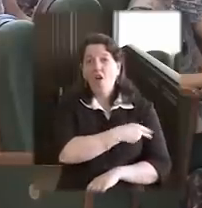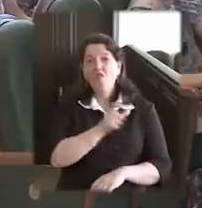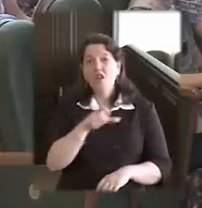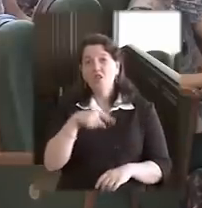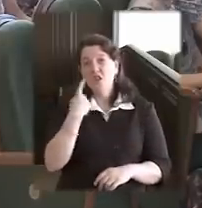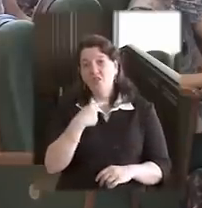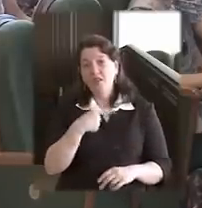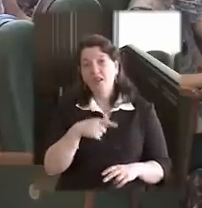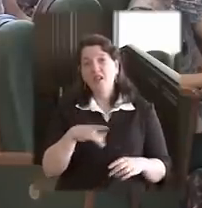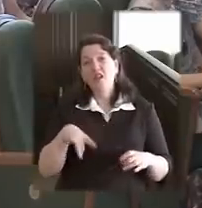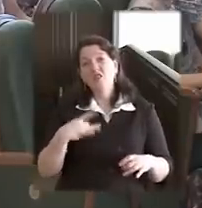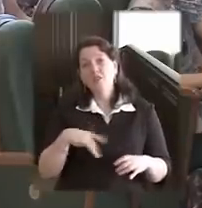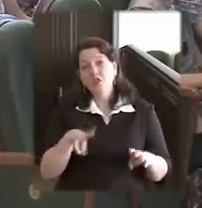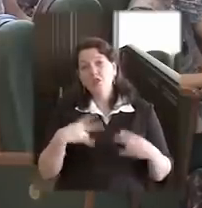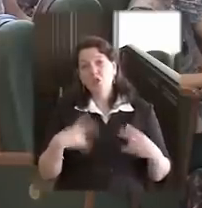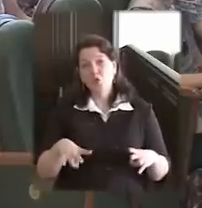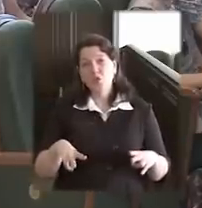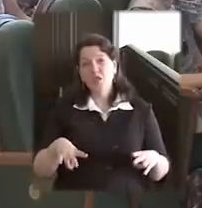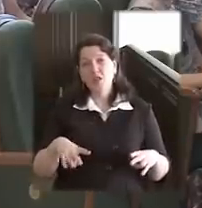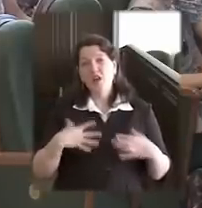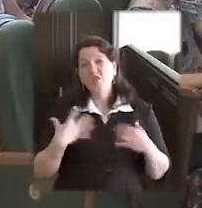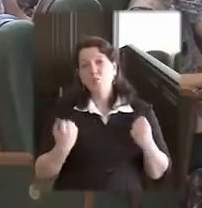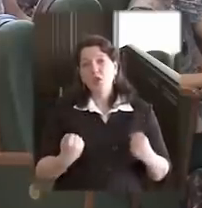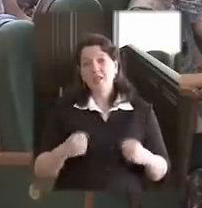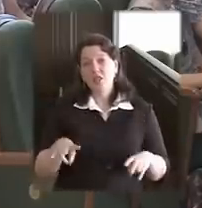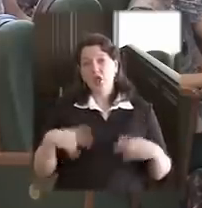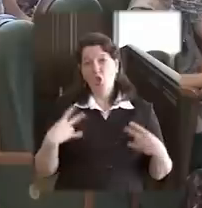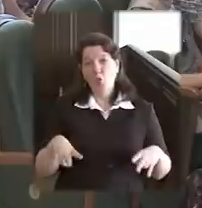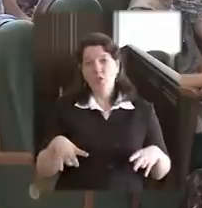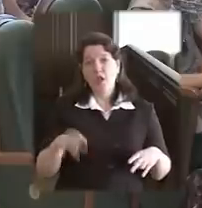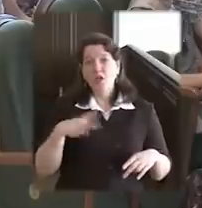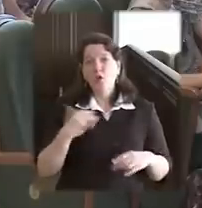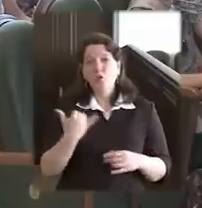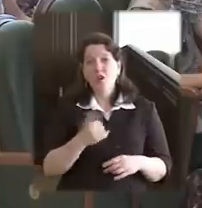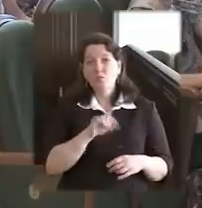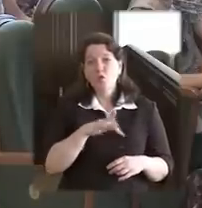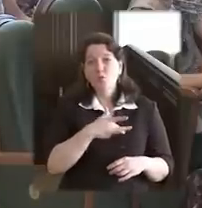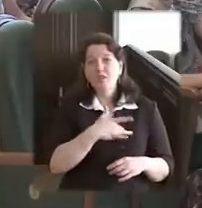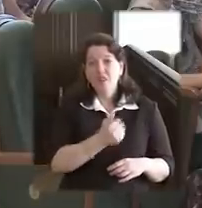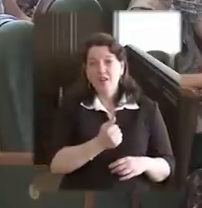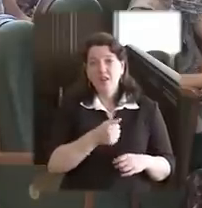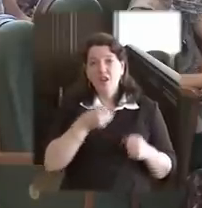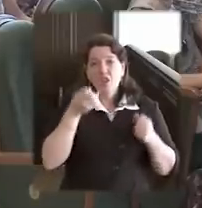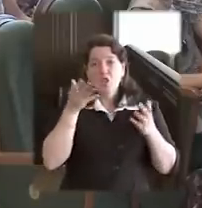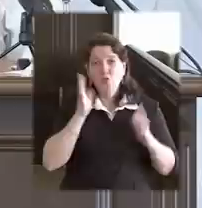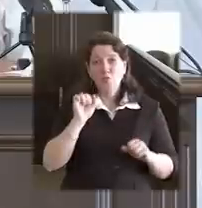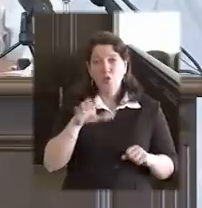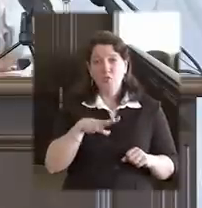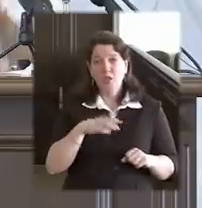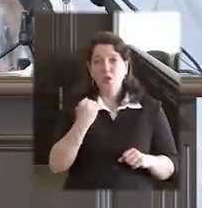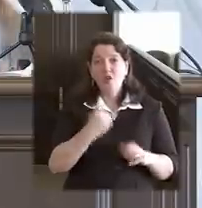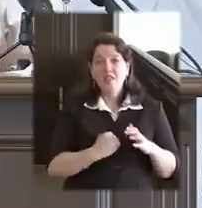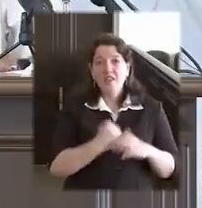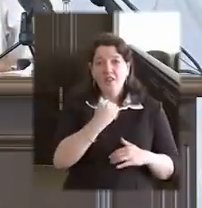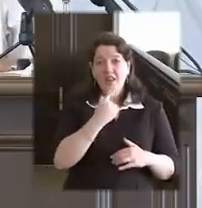Врачи говорят: не расстраивайтесь, не возмущайтесь, а то у вас может быть инфаркт, у вас может быть инсульт, у